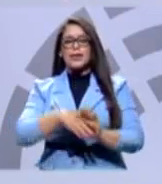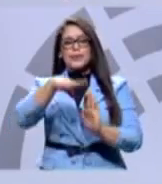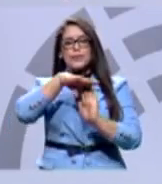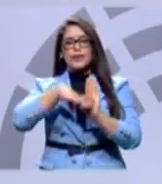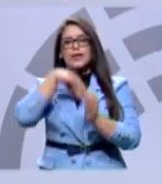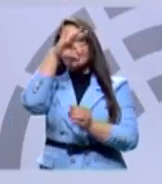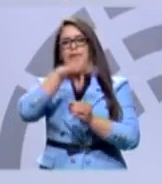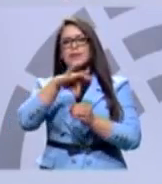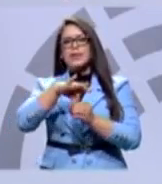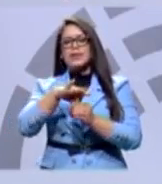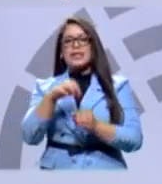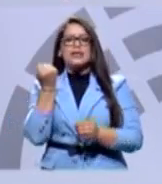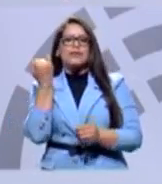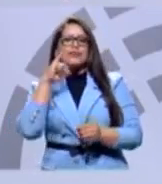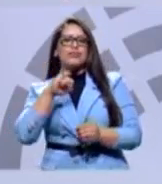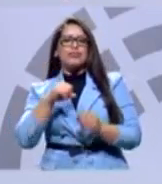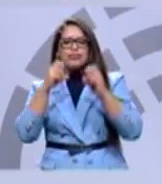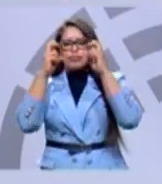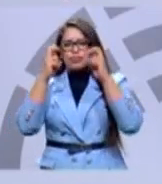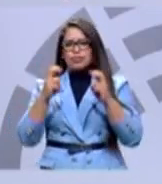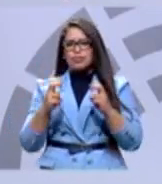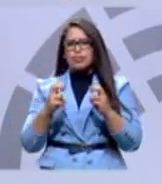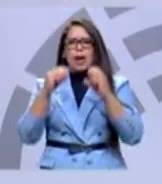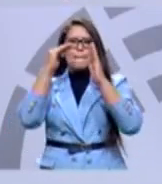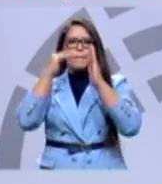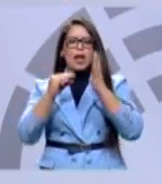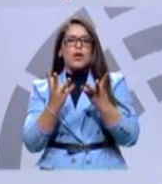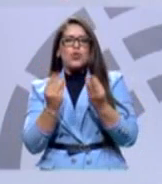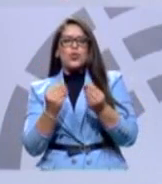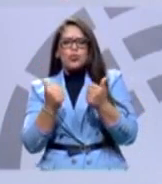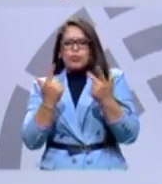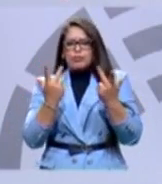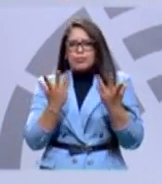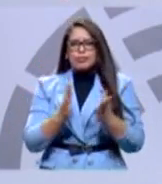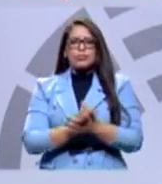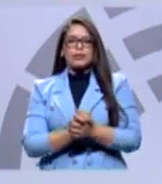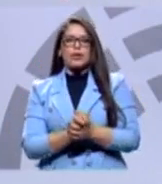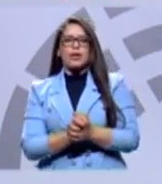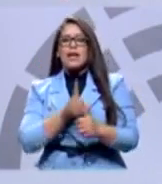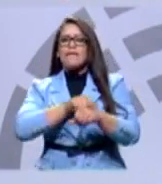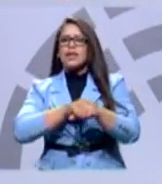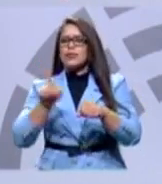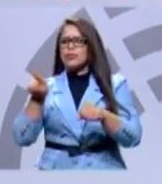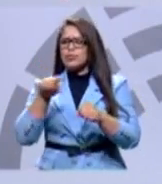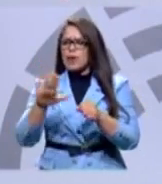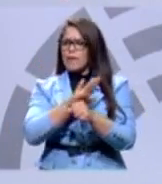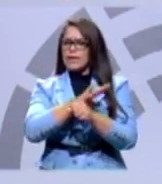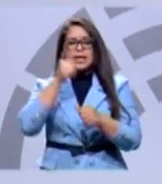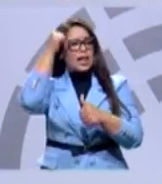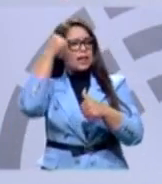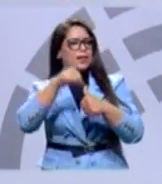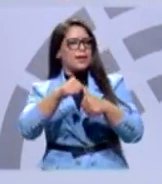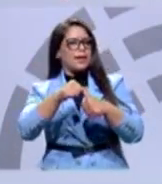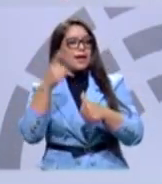الانتخابي اذا كان عدد النقايس الموجوده بالداير الانتخابيه المترشحه عنها فالوقت غير كافي لذكرها